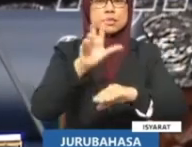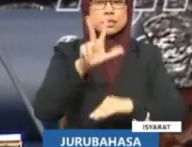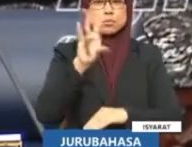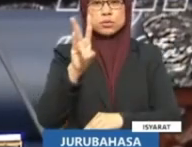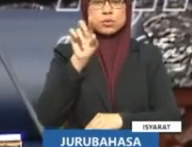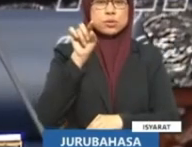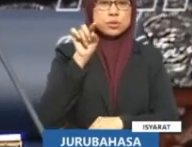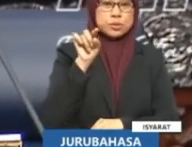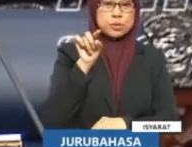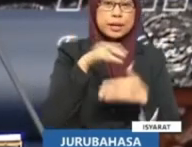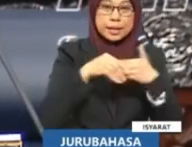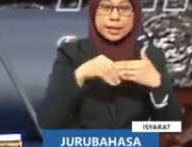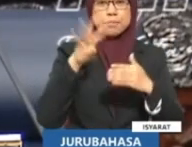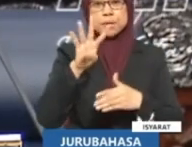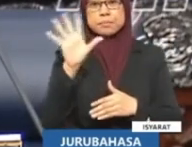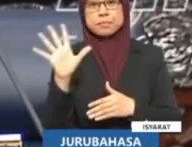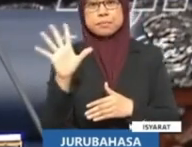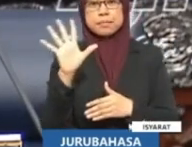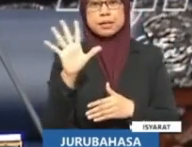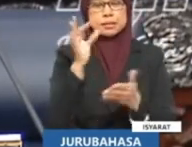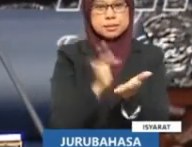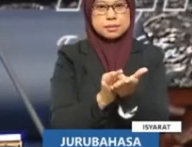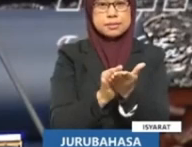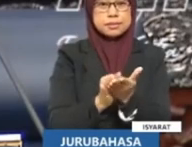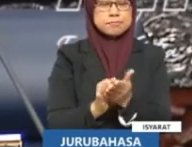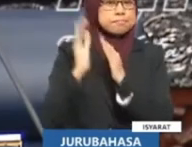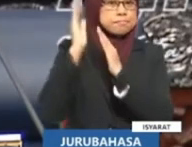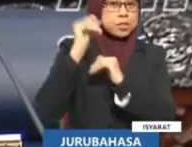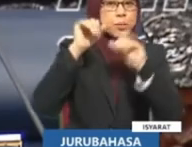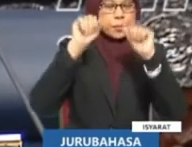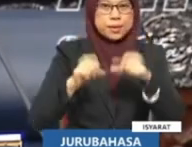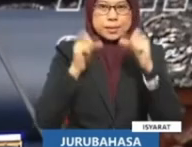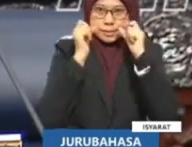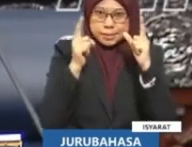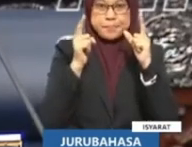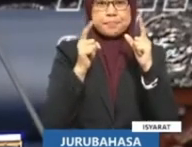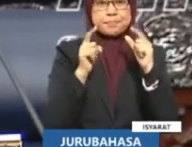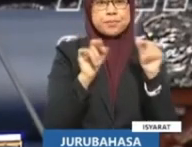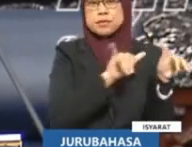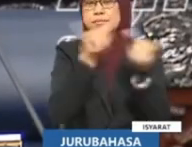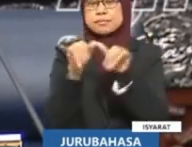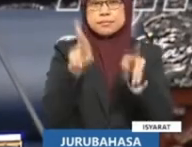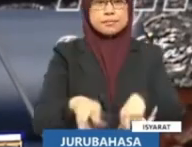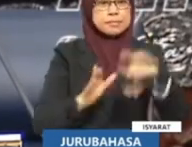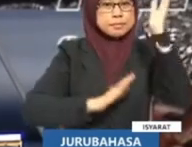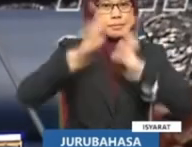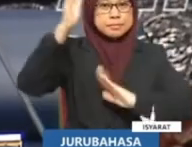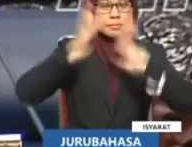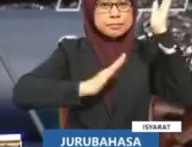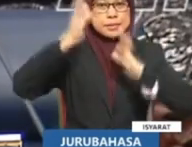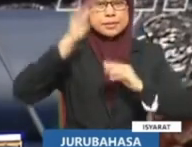37 hingga 46c jadi inilah yang kita harapkan dapat disadari oleh seluruh rakyat Indonesia